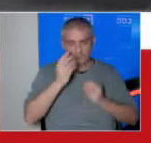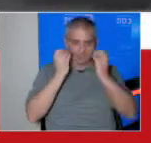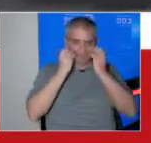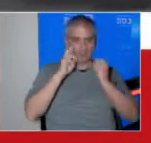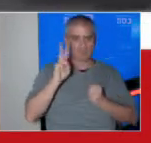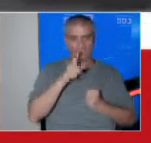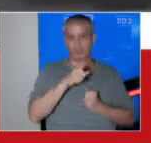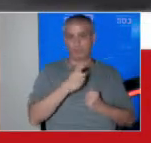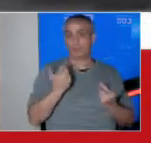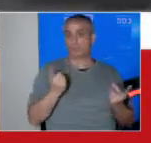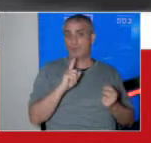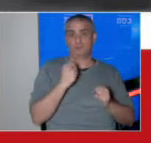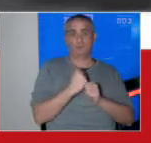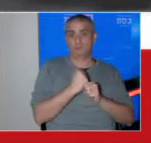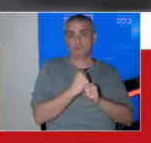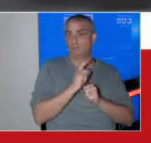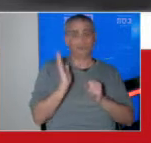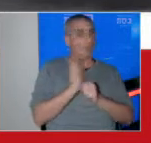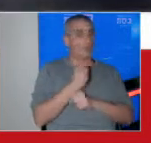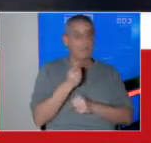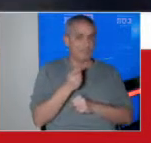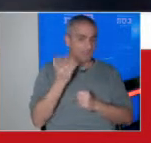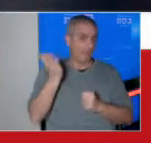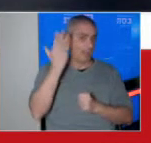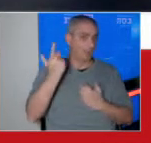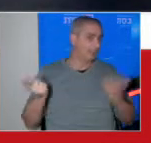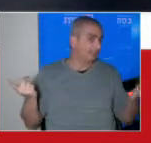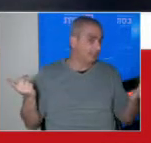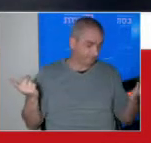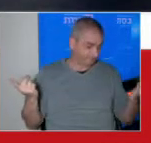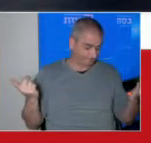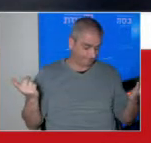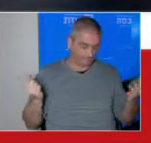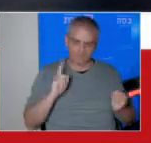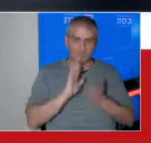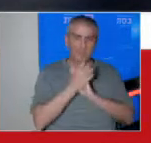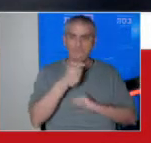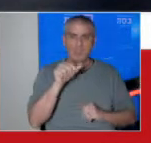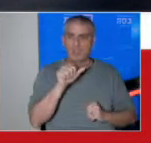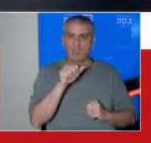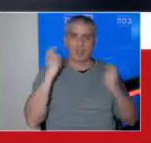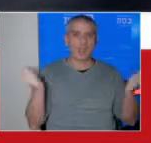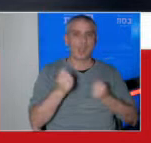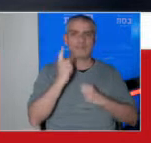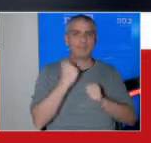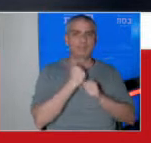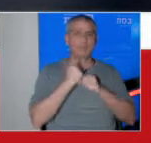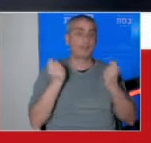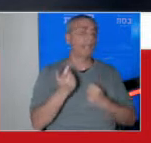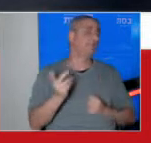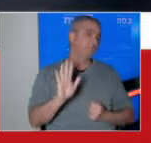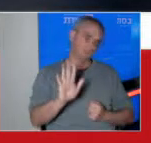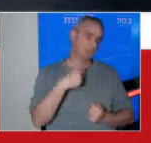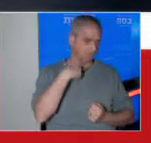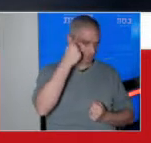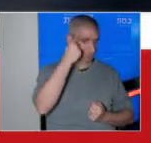ושקד. אולי מי שעשה את זה מי שלא פינה את זה כל כך הרבה זמן, בר הלווה. אבל מי הפך את חאן אל-אחמר לקמפיין? מי עשה קמפיין על הראש של נתניהו?